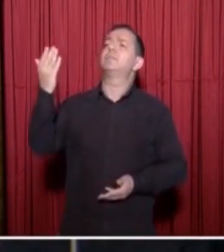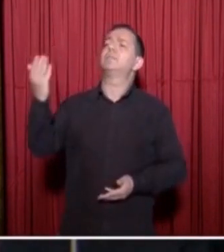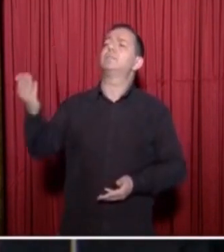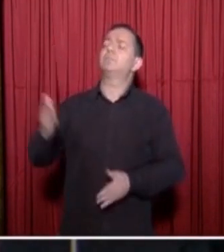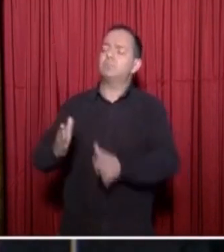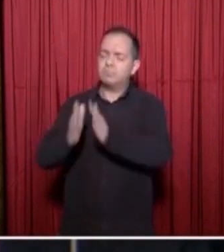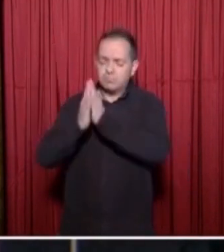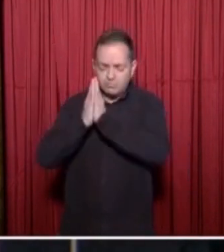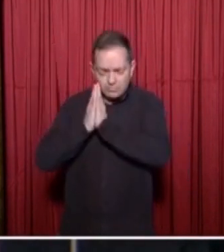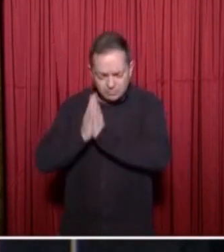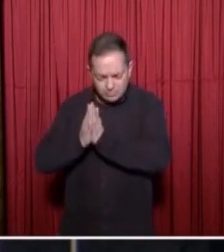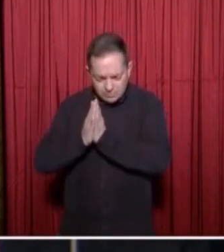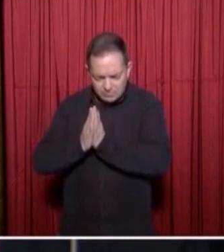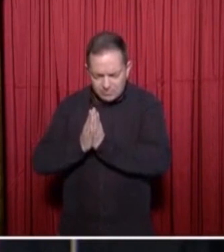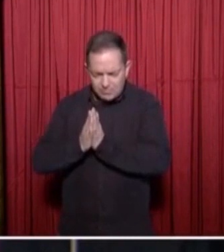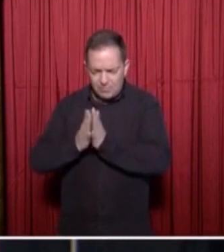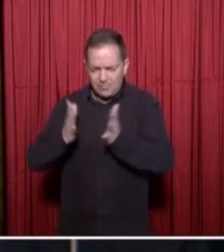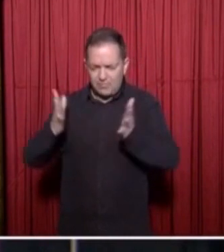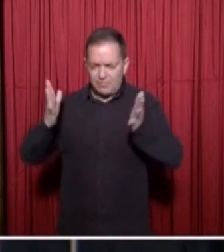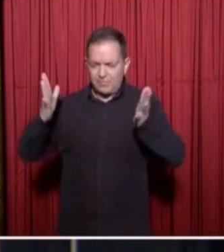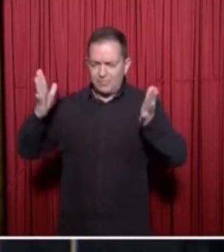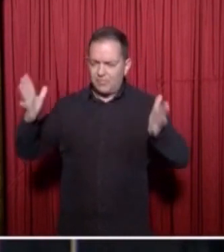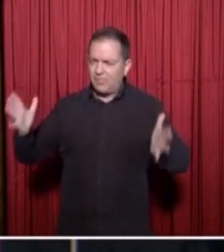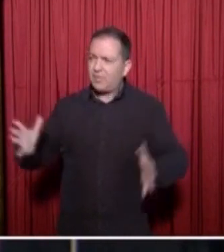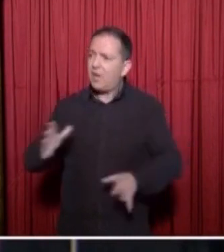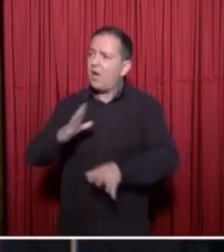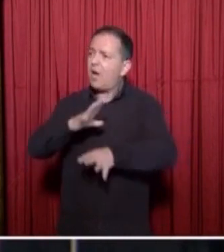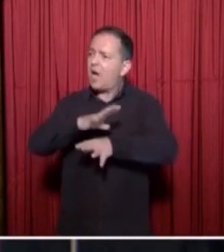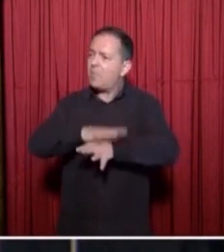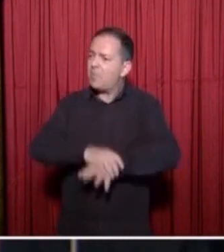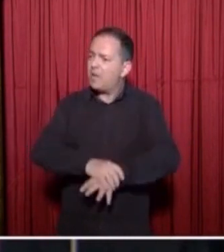παρθένου. Μη μου τα δάκρυα